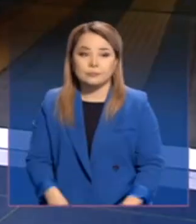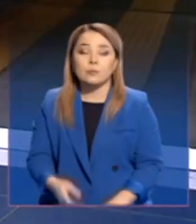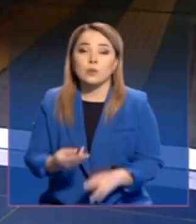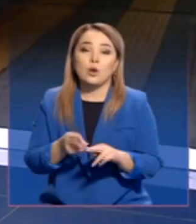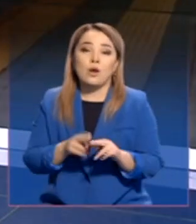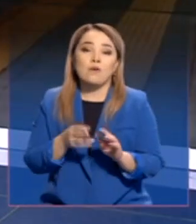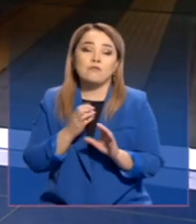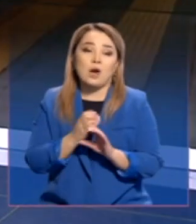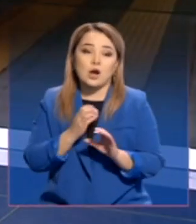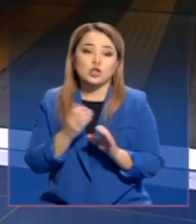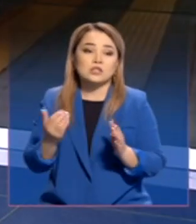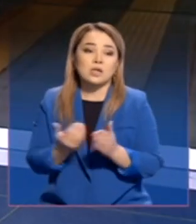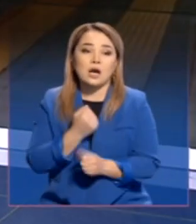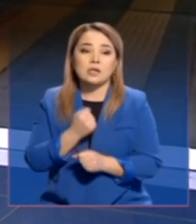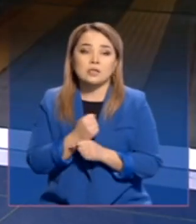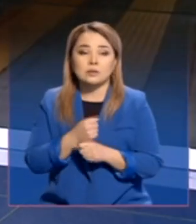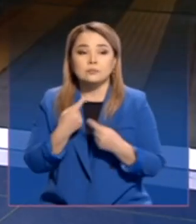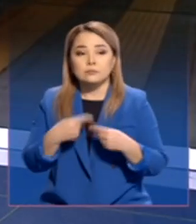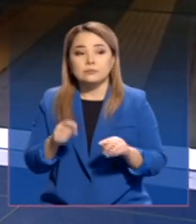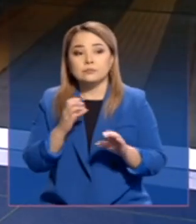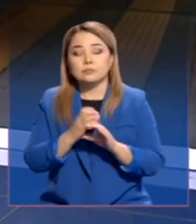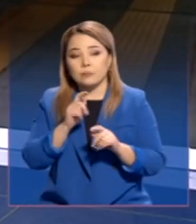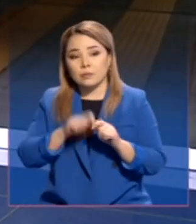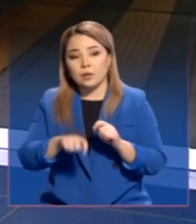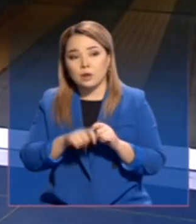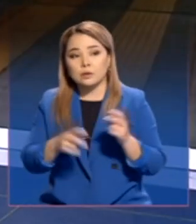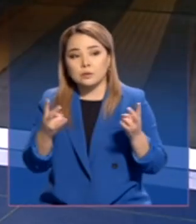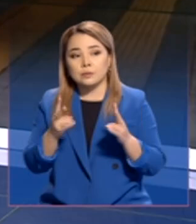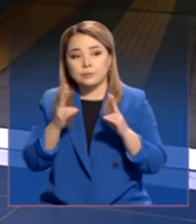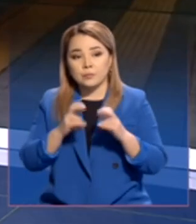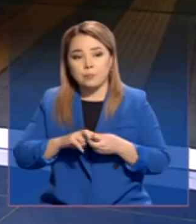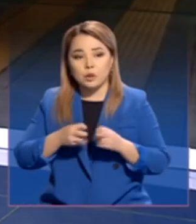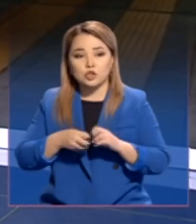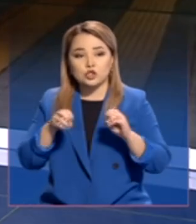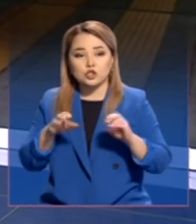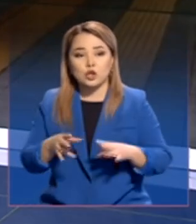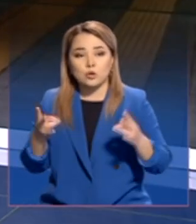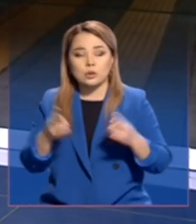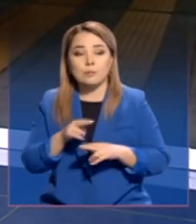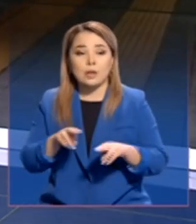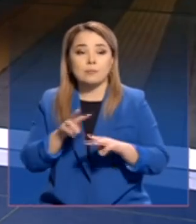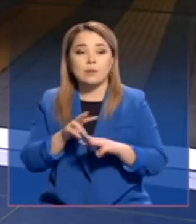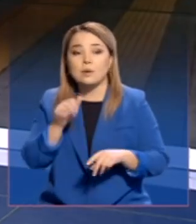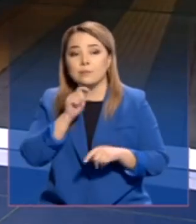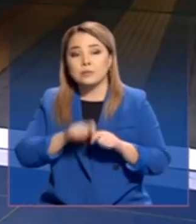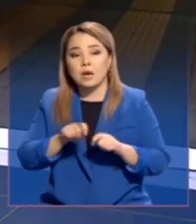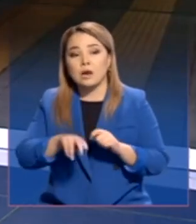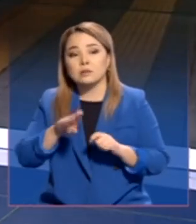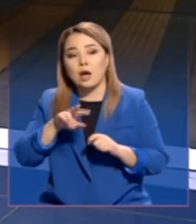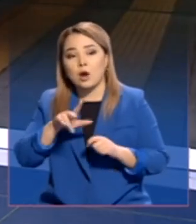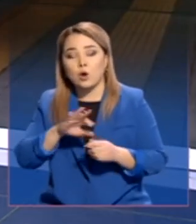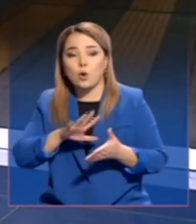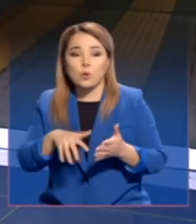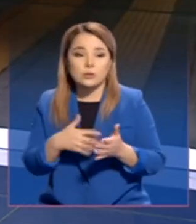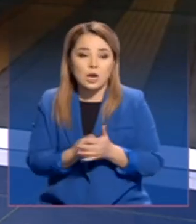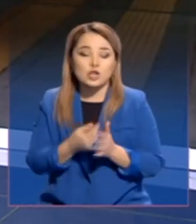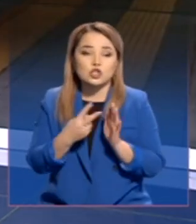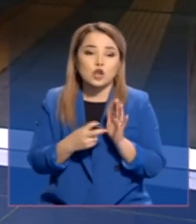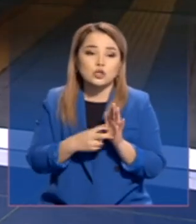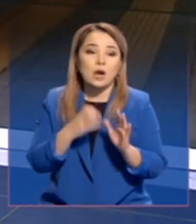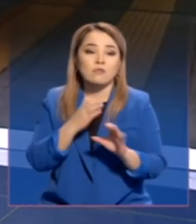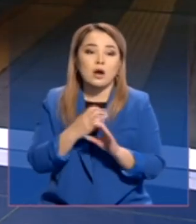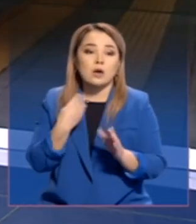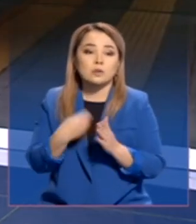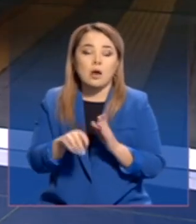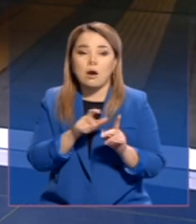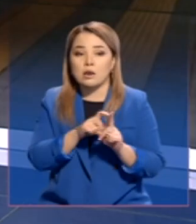Демек, вагондарды жаңартудың басқа тетіктерін қарастыру керек. Ал премьер-министр сынаған тальгоның осы уақытқа дейін 700 вагоны